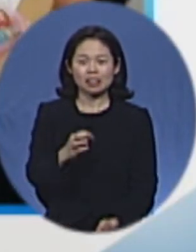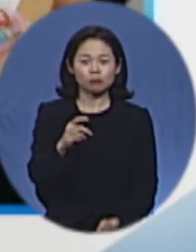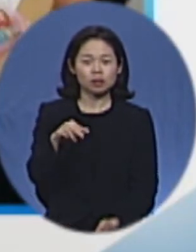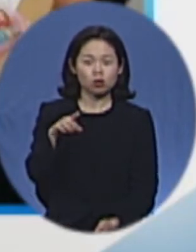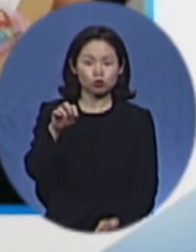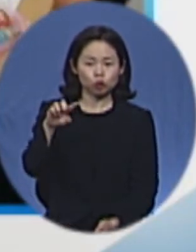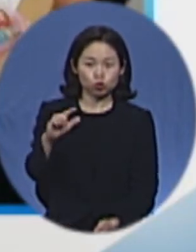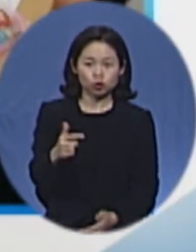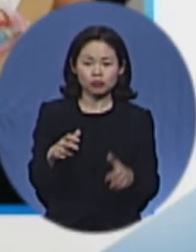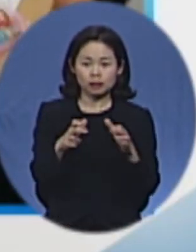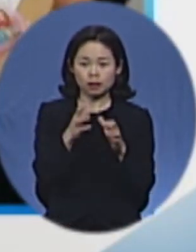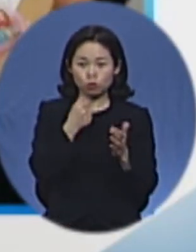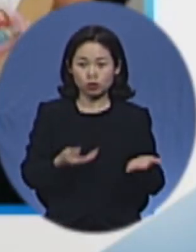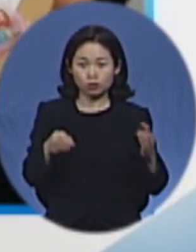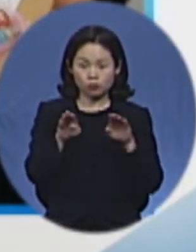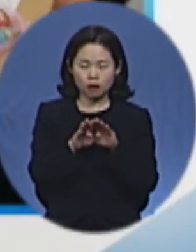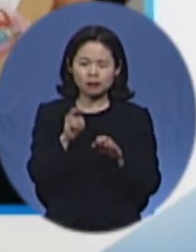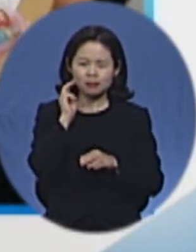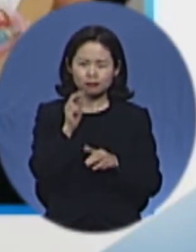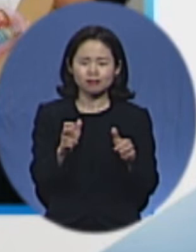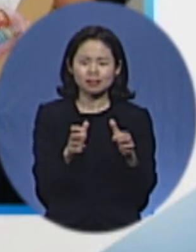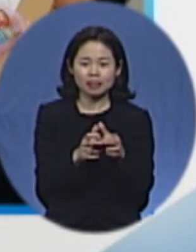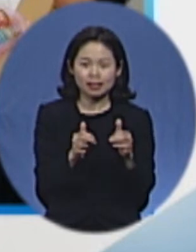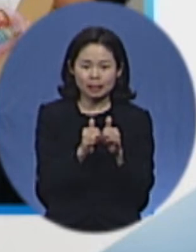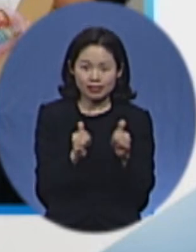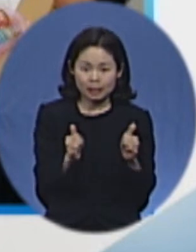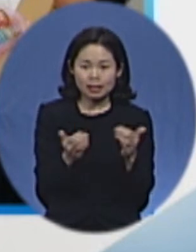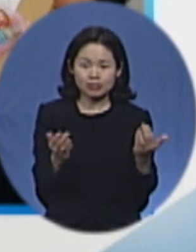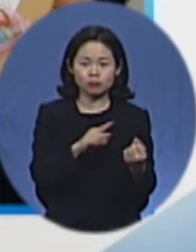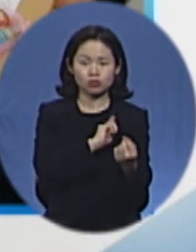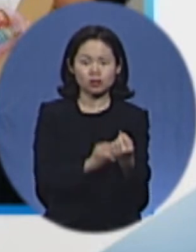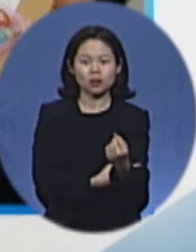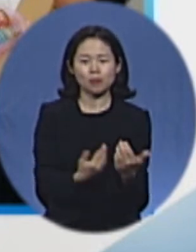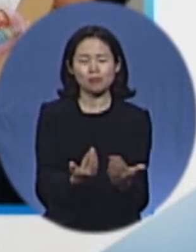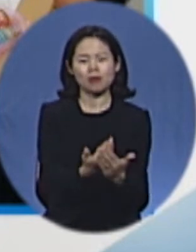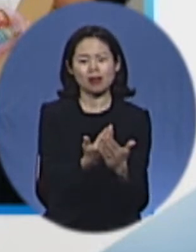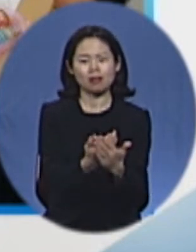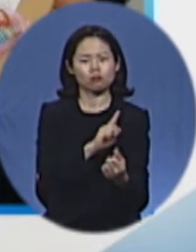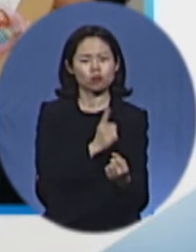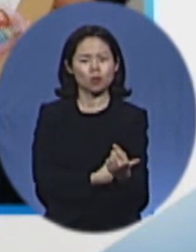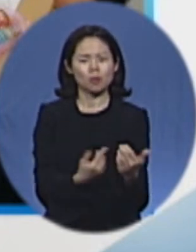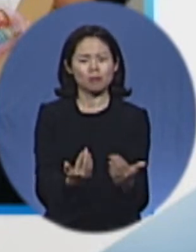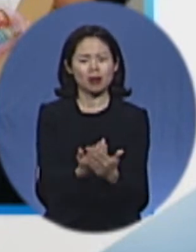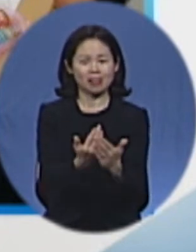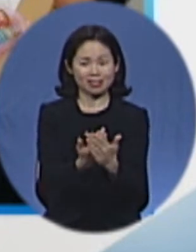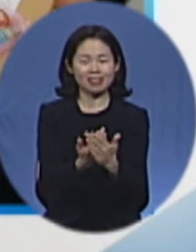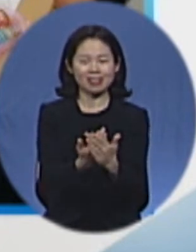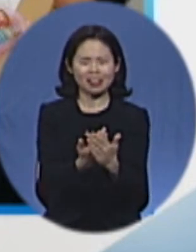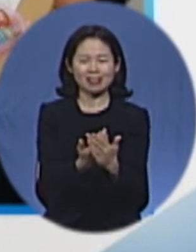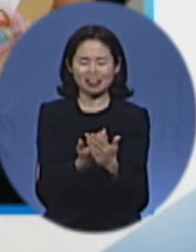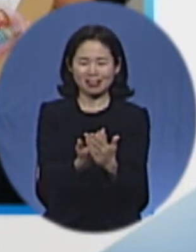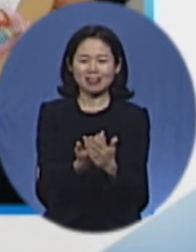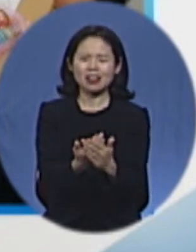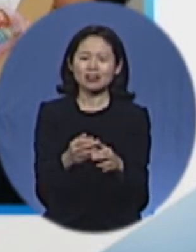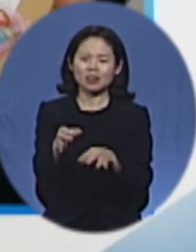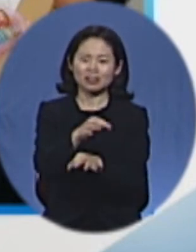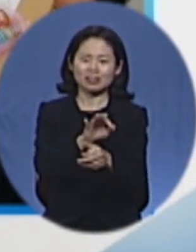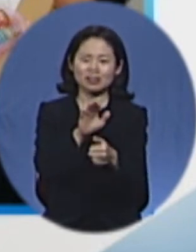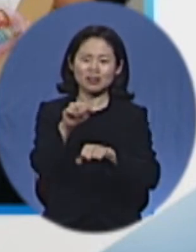음성군 장애인복지관에서는 중증장애인의 직업능력개발과 역량강화를 통해 경제활동을